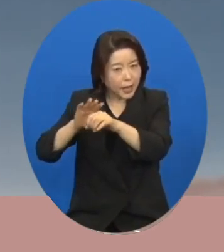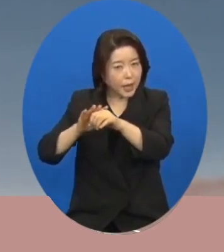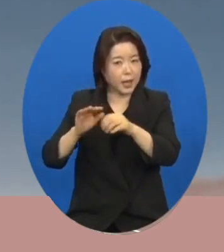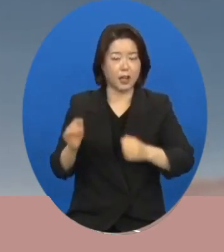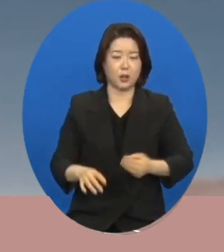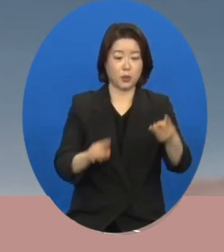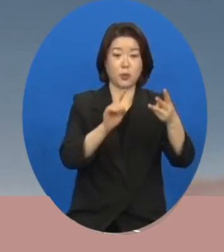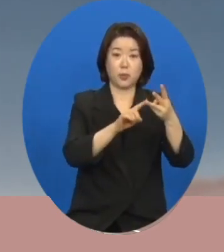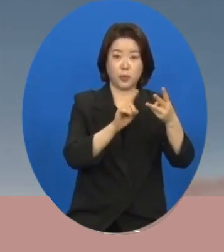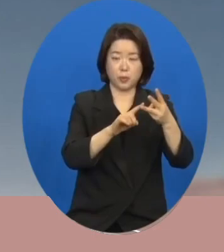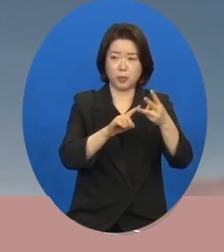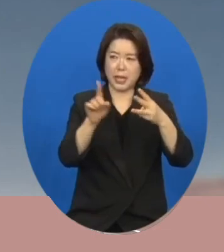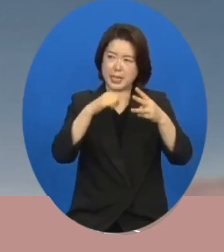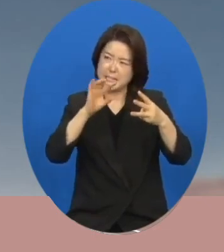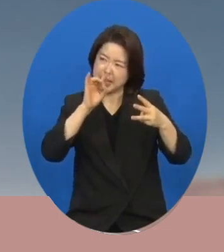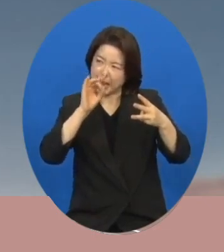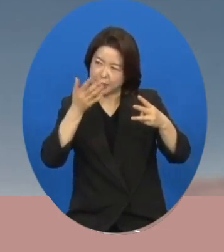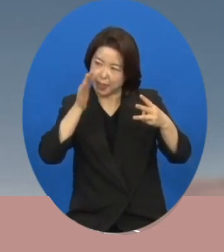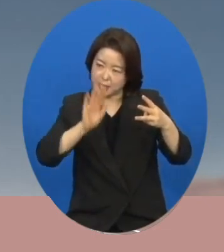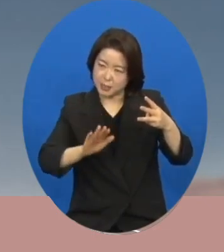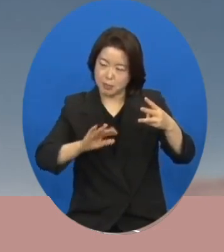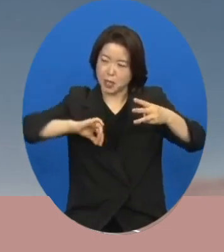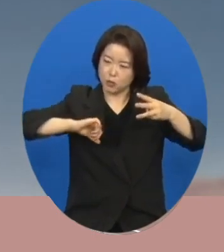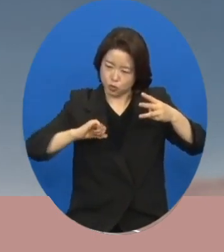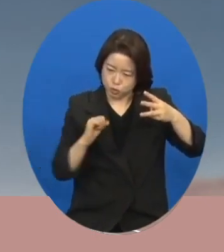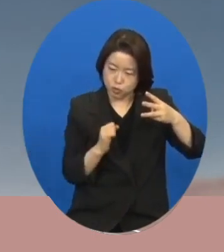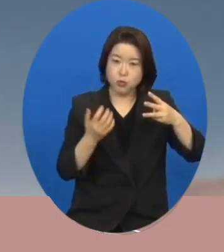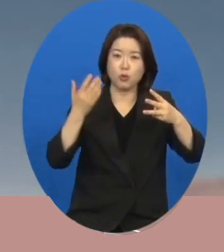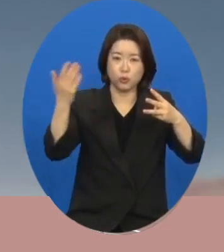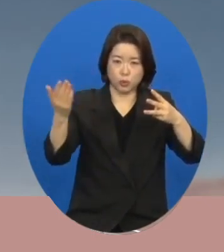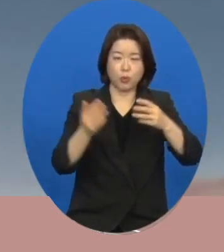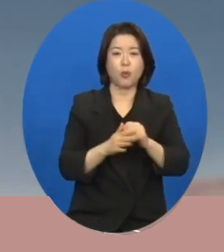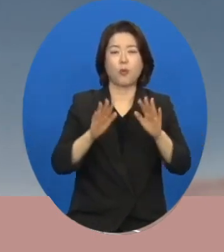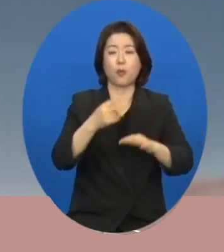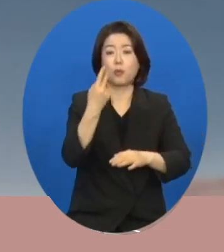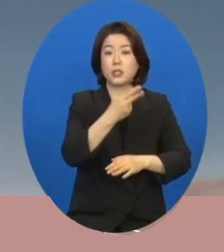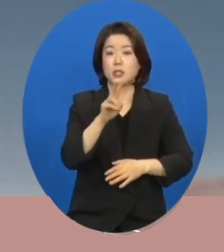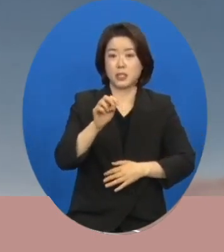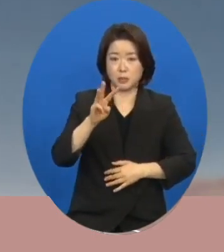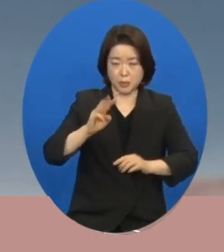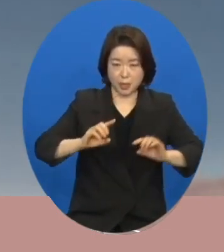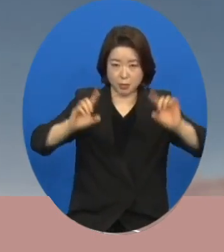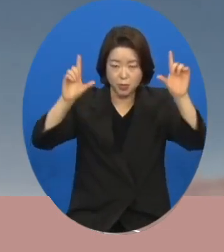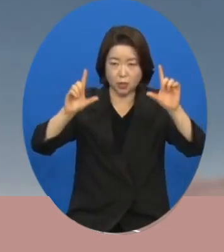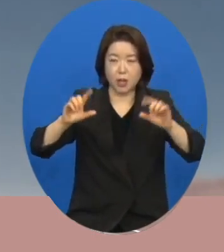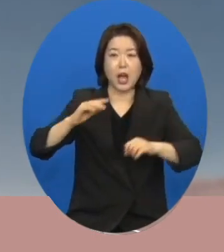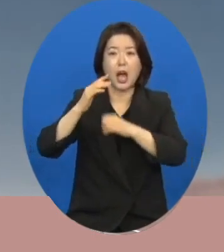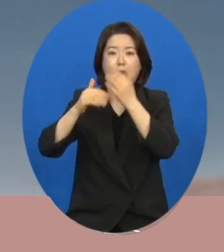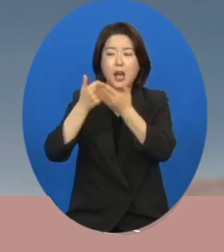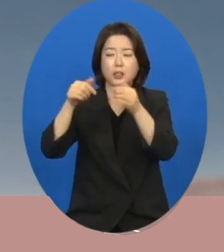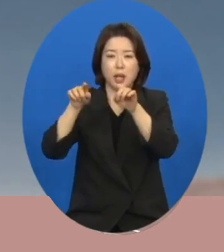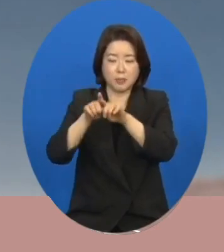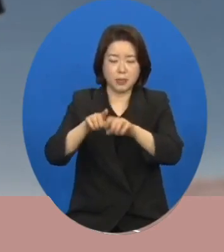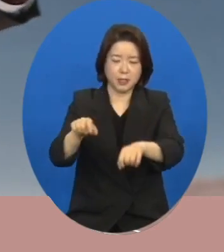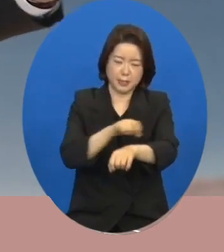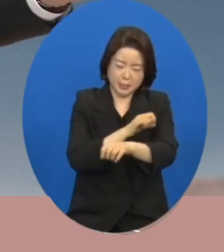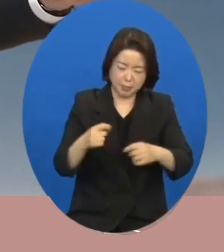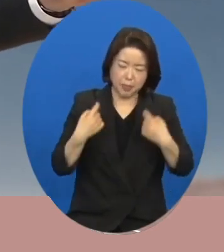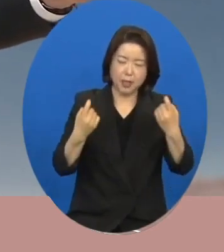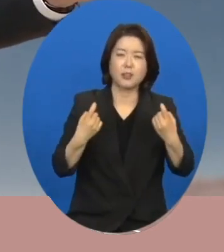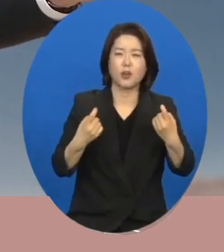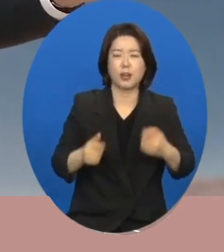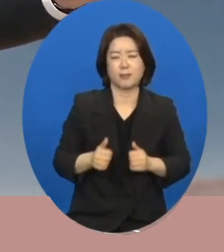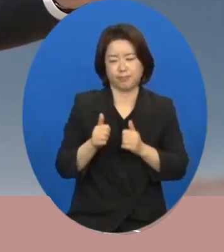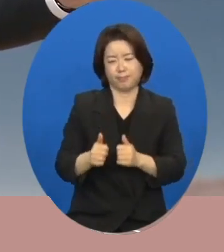순종함으로 말미암아 2023년도 하나님과 함께 비범한 여정을 하여서 여러분들에게 예비하신